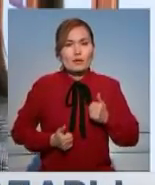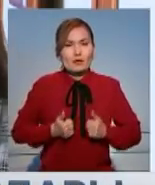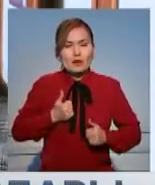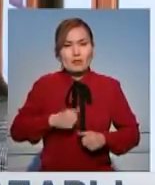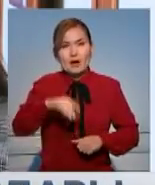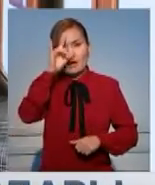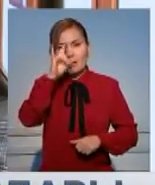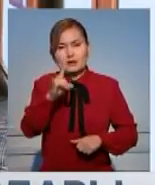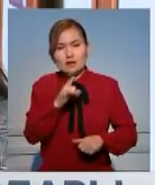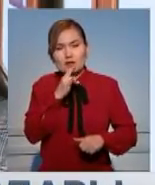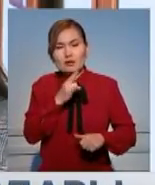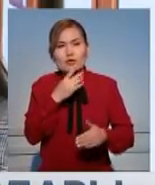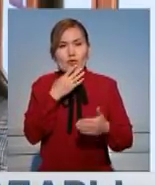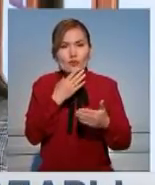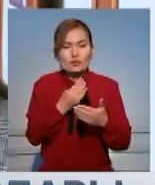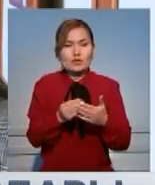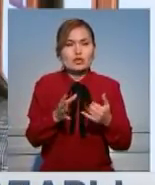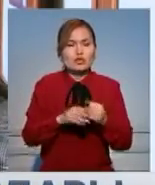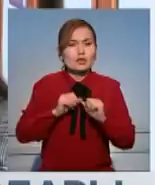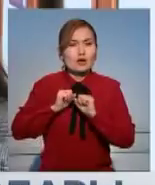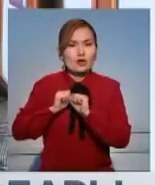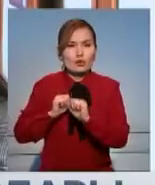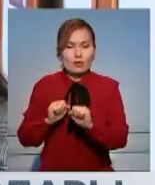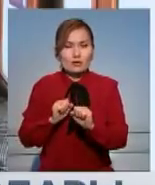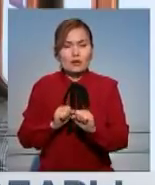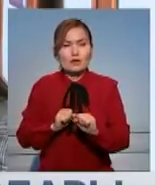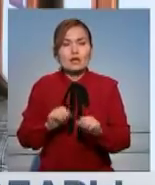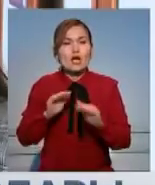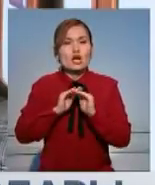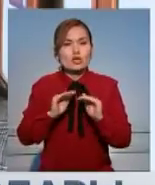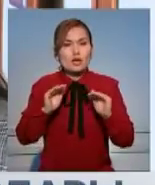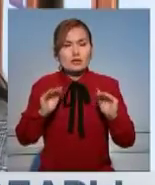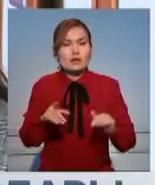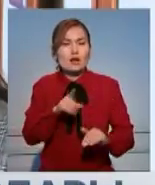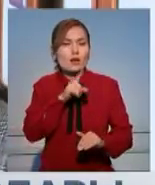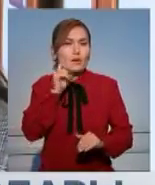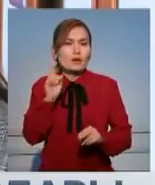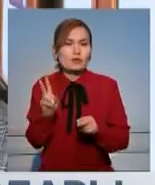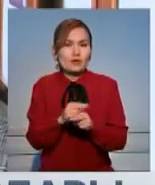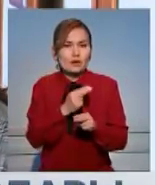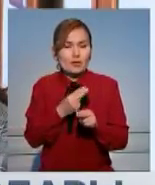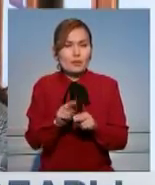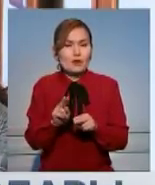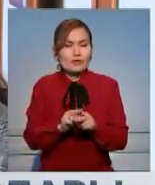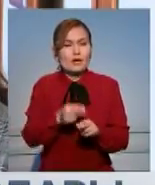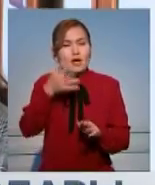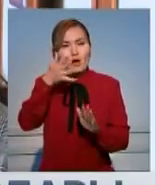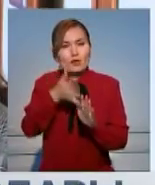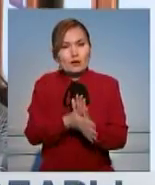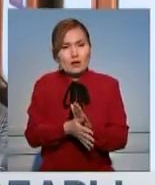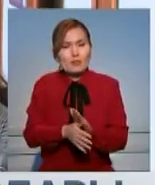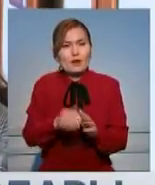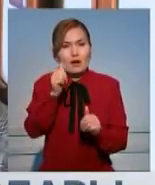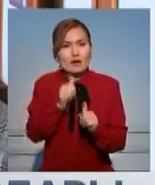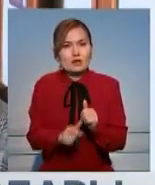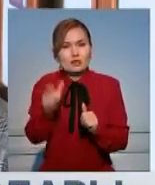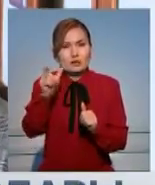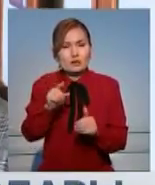елін, жерін қорғай білетін сондай тұлғаларды, сондай жастарды қалыптасуына біз өзіміз, әрқайсымыз үлес қосып